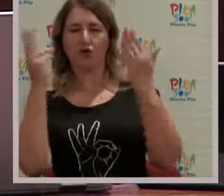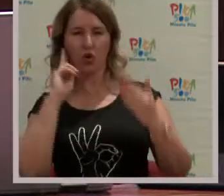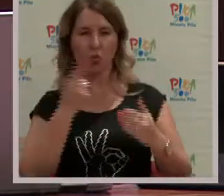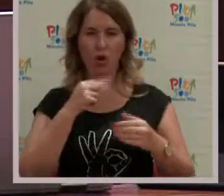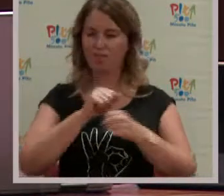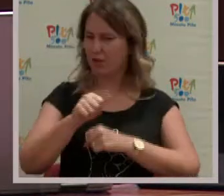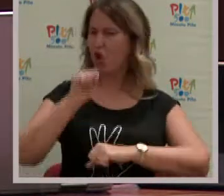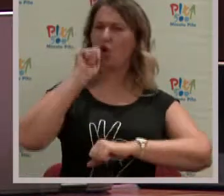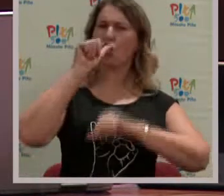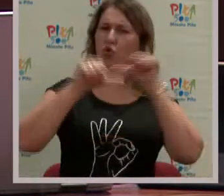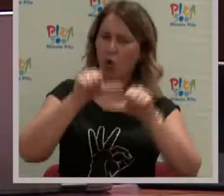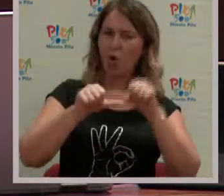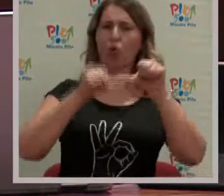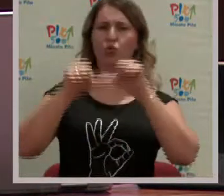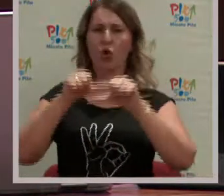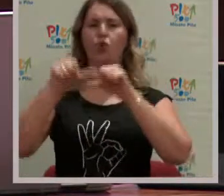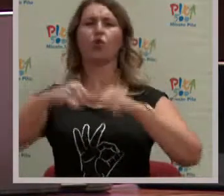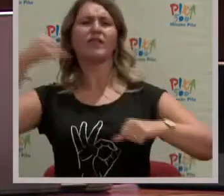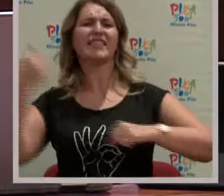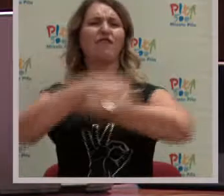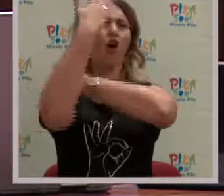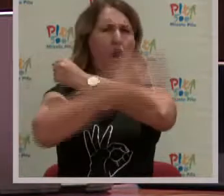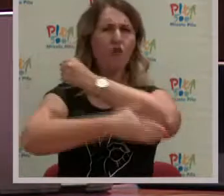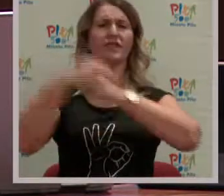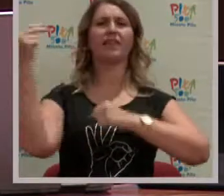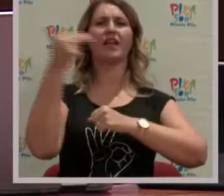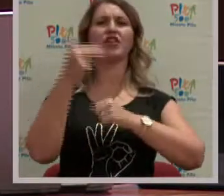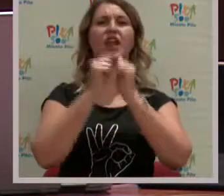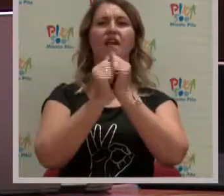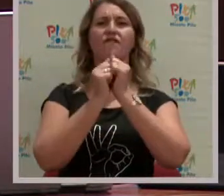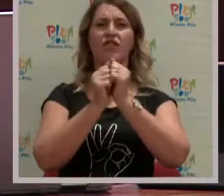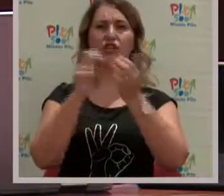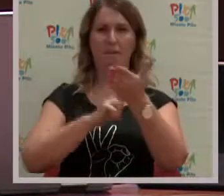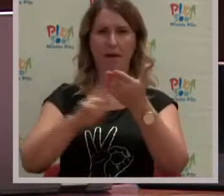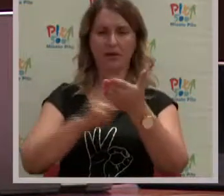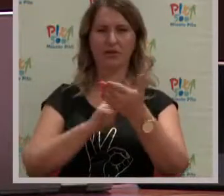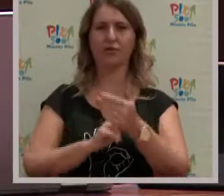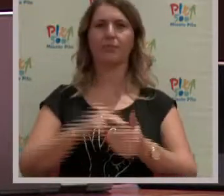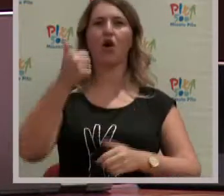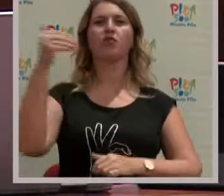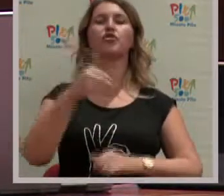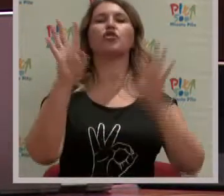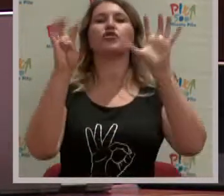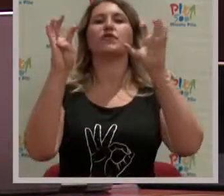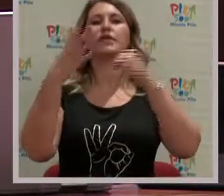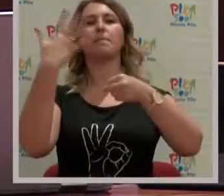jest corocznie w ostatnią niedzielę września. Został ustanowiony w 1958